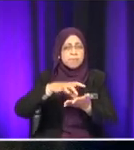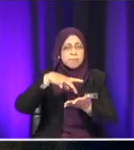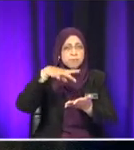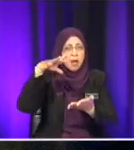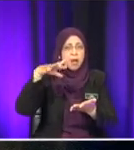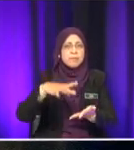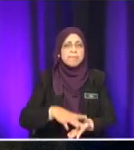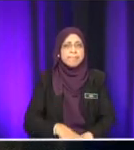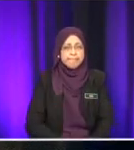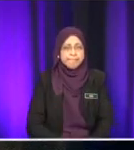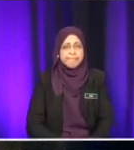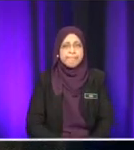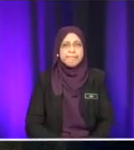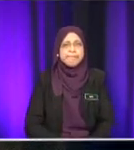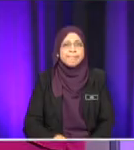lebih tinggi